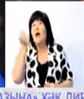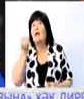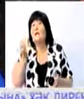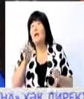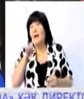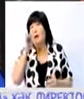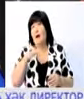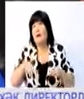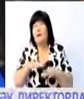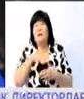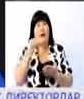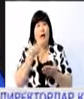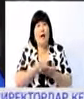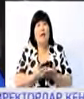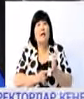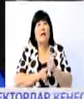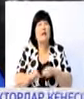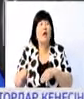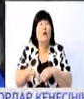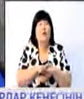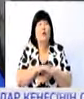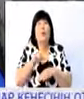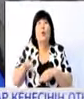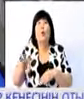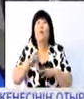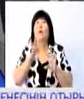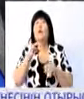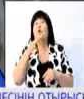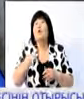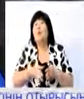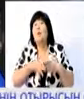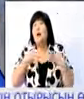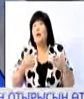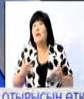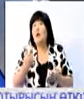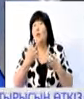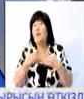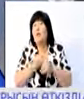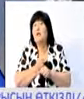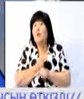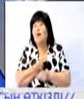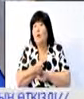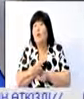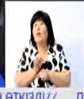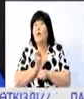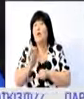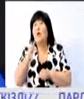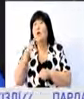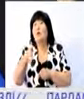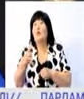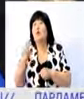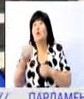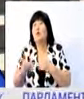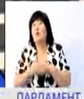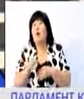қатталды. Қазақ халқының асылдарын қынадай қырған зобалаңда облыс бойынша 4000-нан астам отбасы қуғынға ұшырап 400-ге жуығы ату